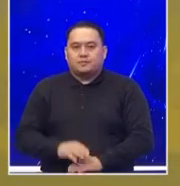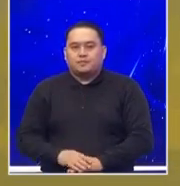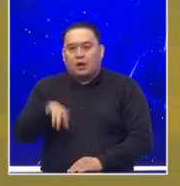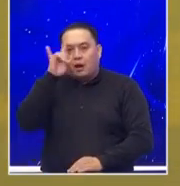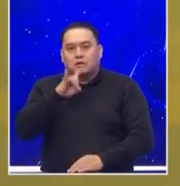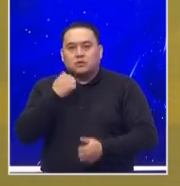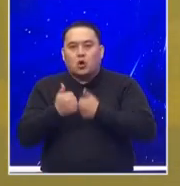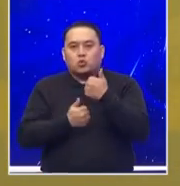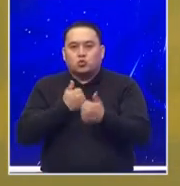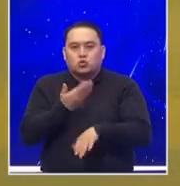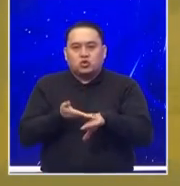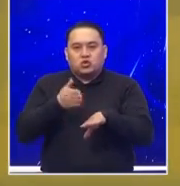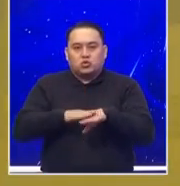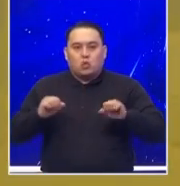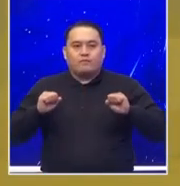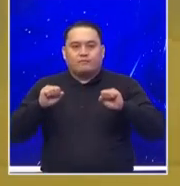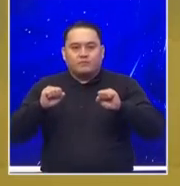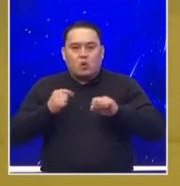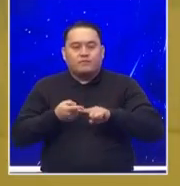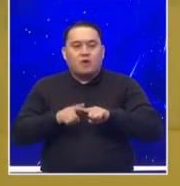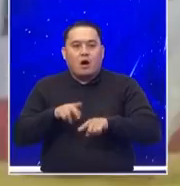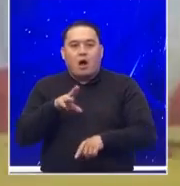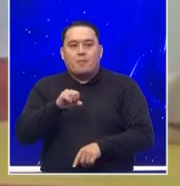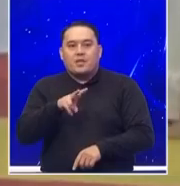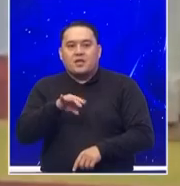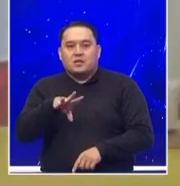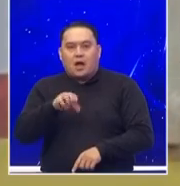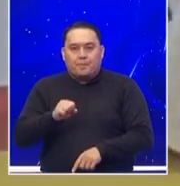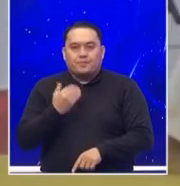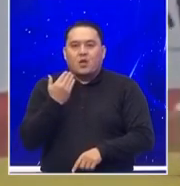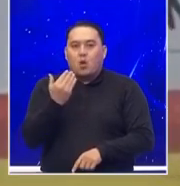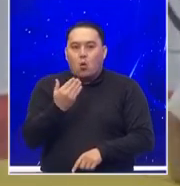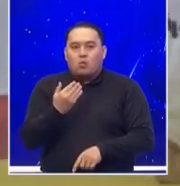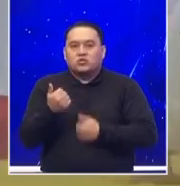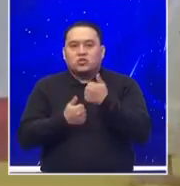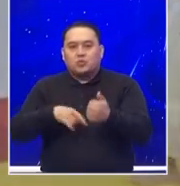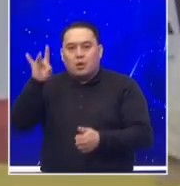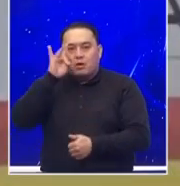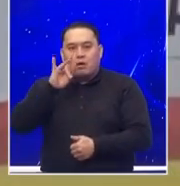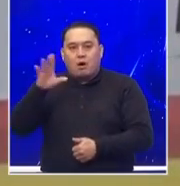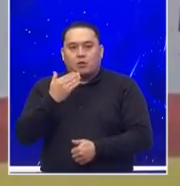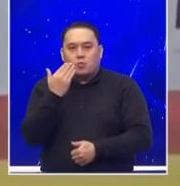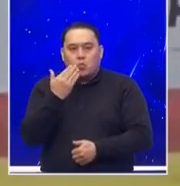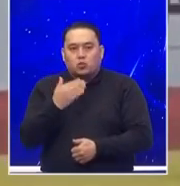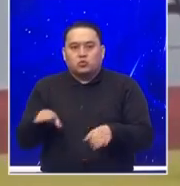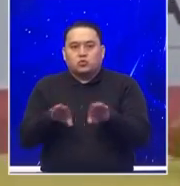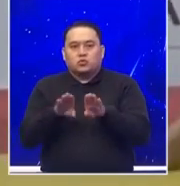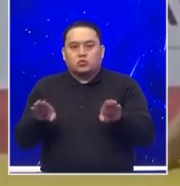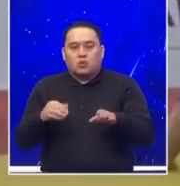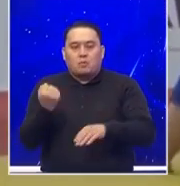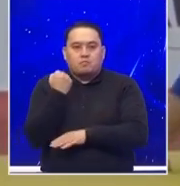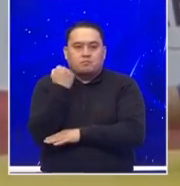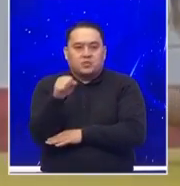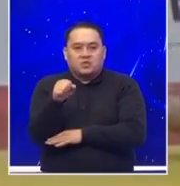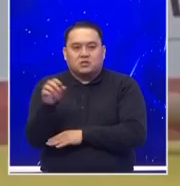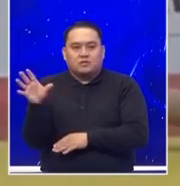Қазақстан біріншілігінде аса ауыр салмақта Алматы облысы намысын Камила Берліқаш қорғады. Өткен жылы ел чемпионы атанған жерлесіміз бұл жолда бас жүлдеден басты үміткер